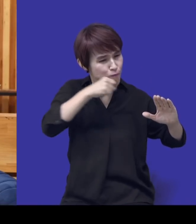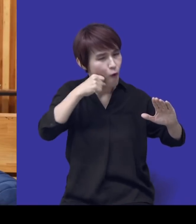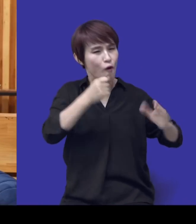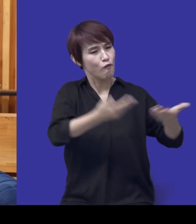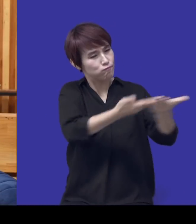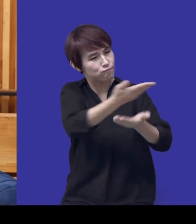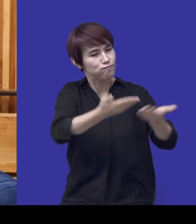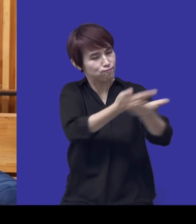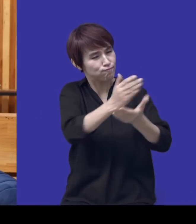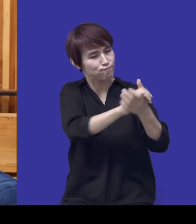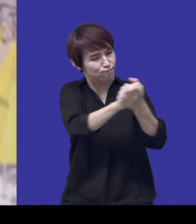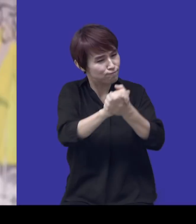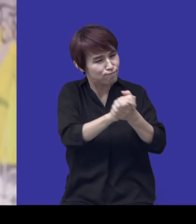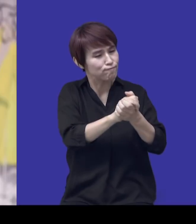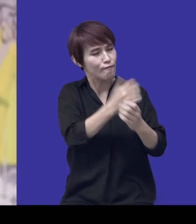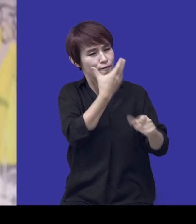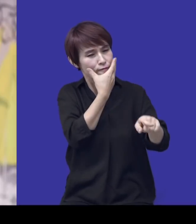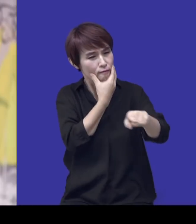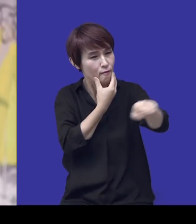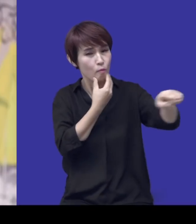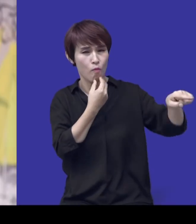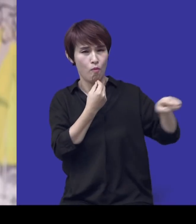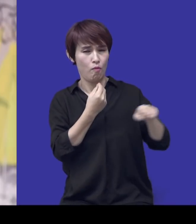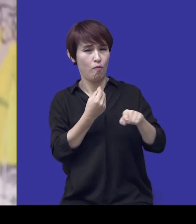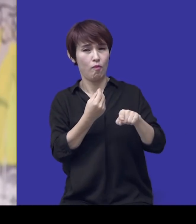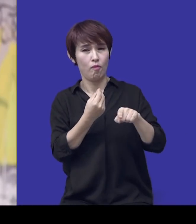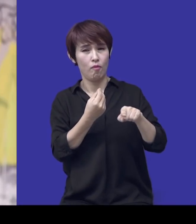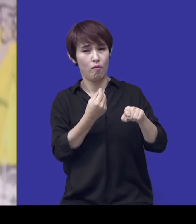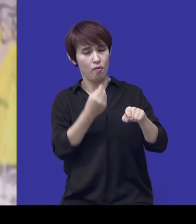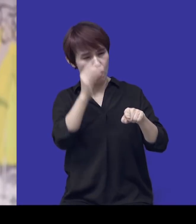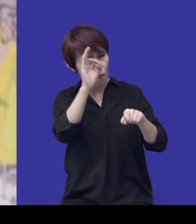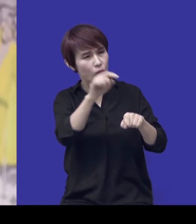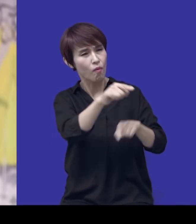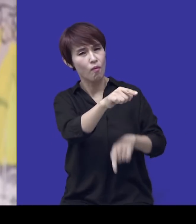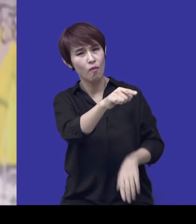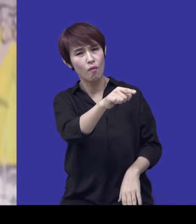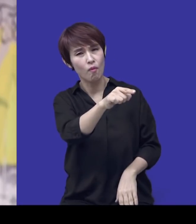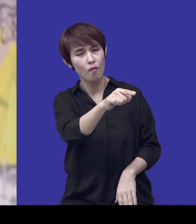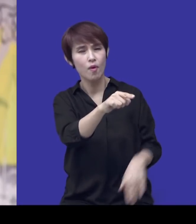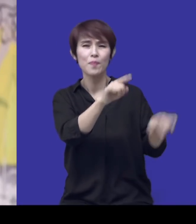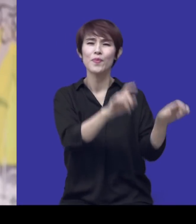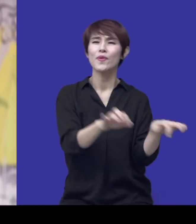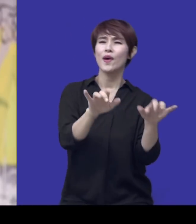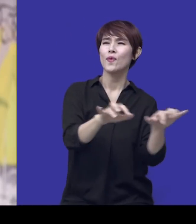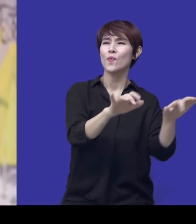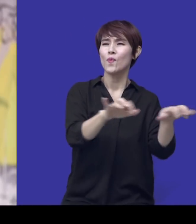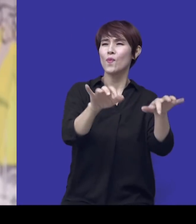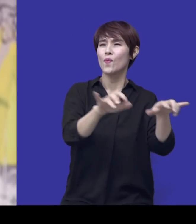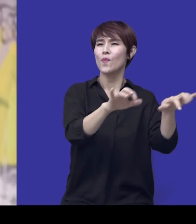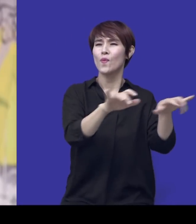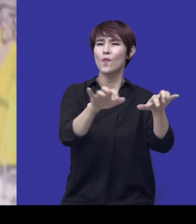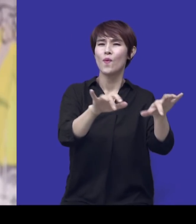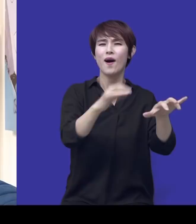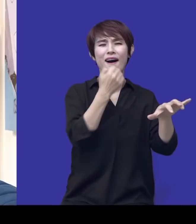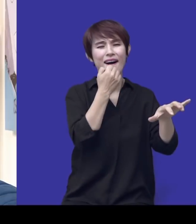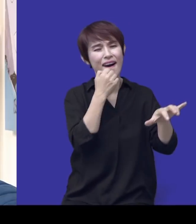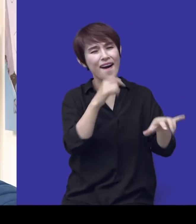너무나 화목하고 너무나 세상에서 가장 행복한 사람들끼리 막 피아노 치면서 이렇게 웃고